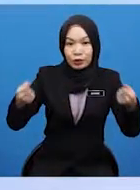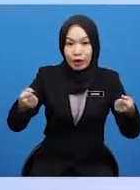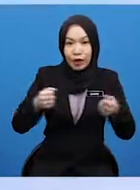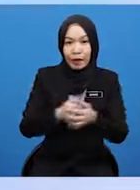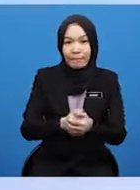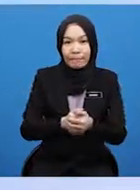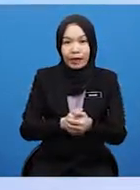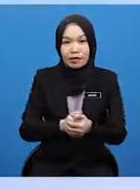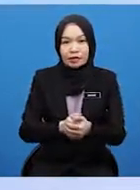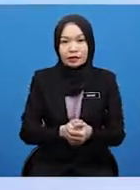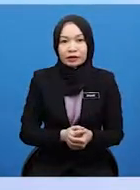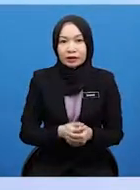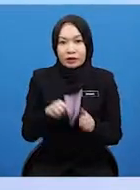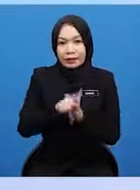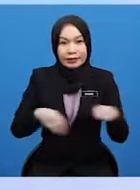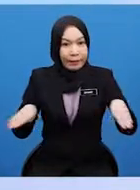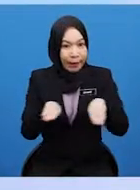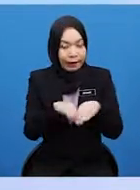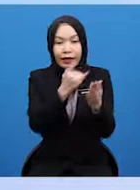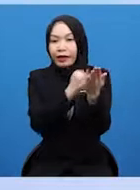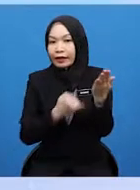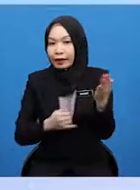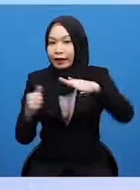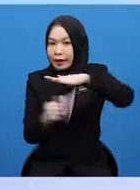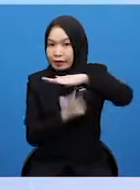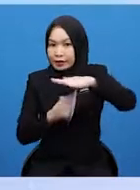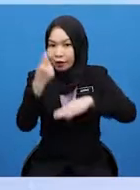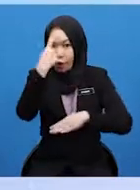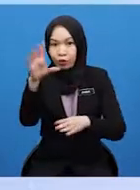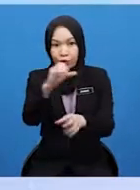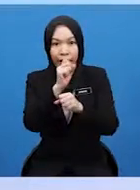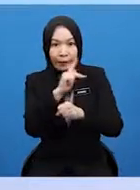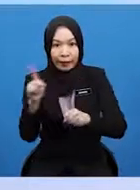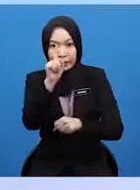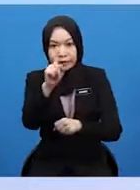untuk mendapatkan satu lakaran akhir yang menarik.